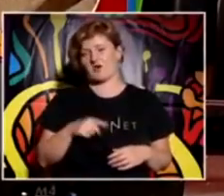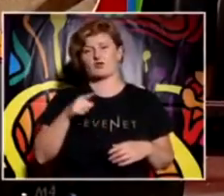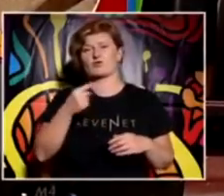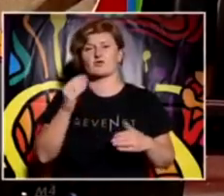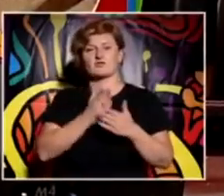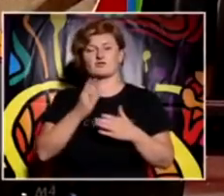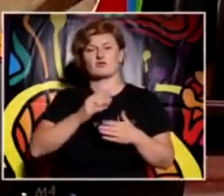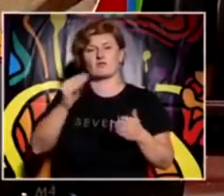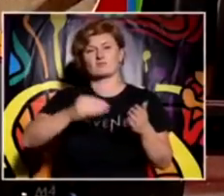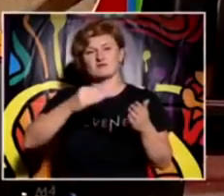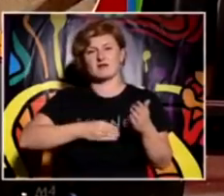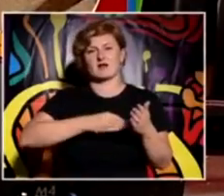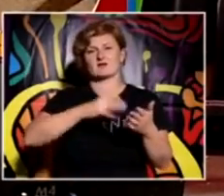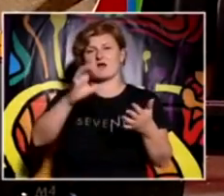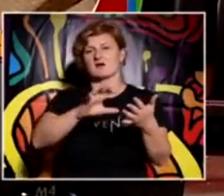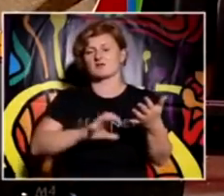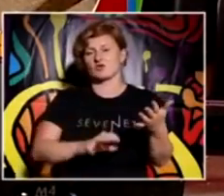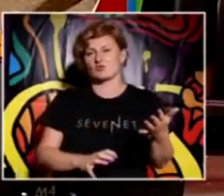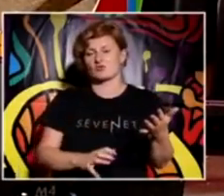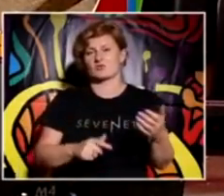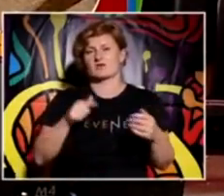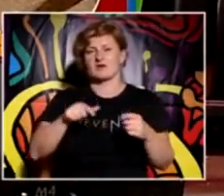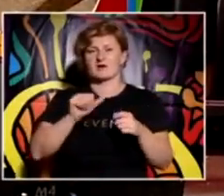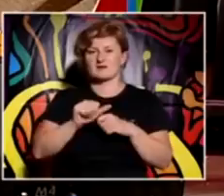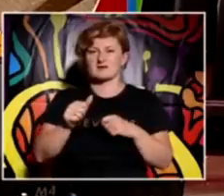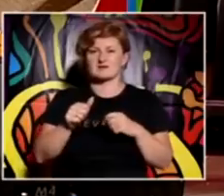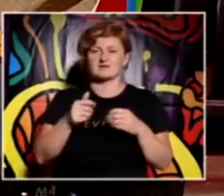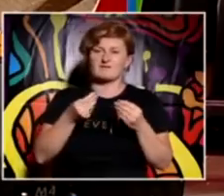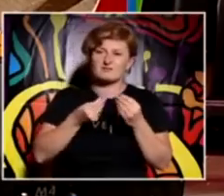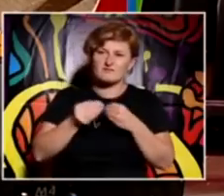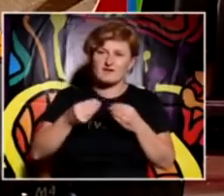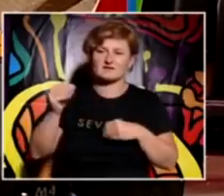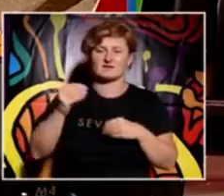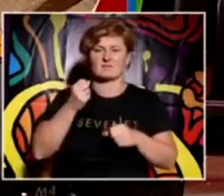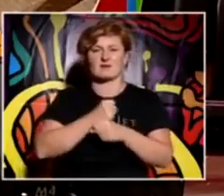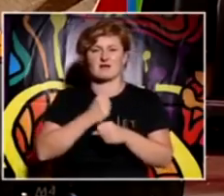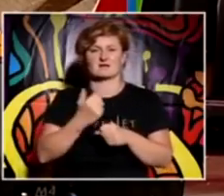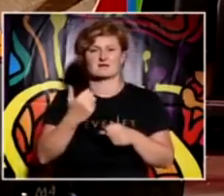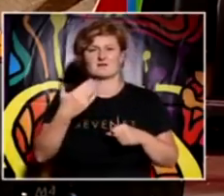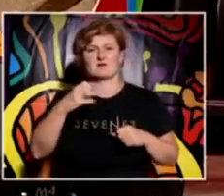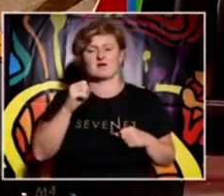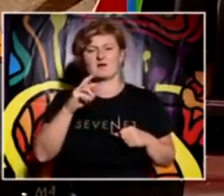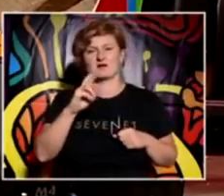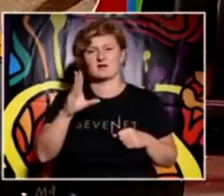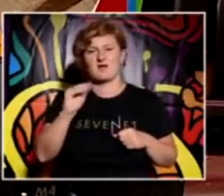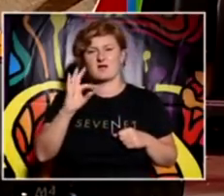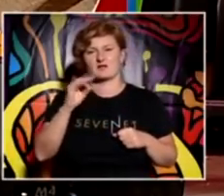pisanie artykułów. Teraz jest coraz więcej tak zwanych digital nomads, praca w marketingu i po prostu pod mailem,